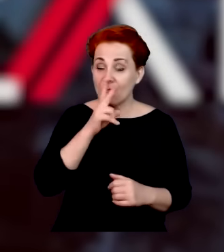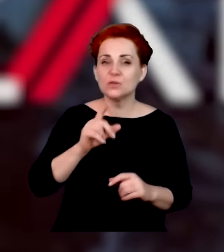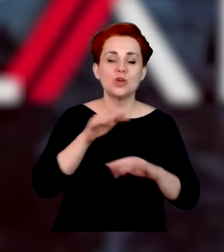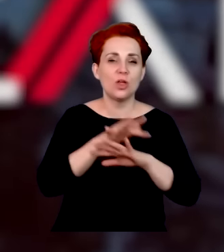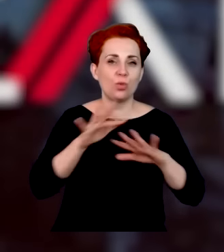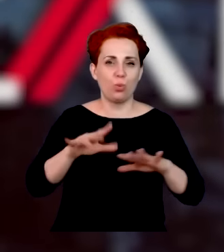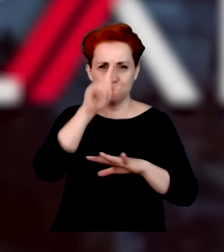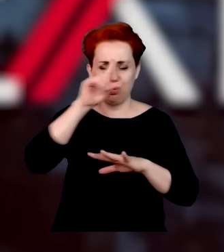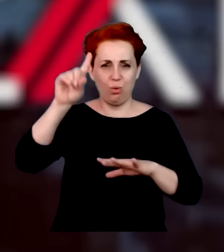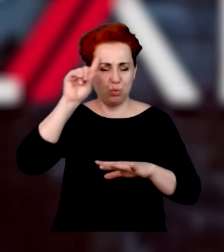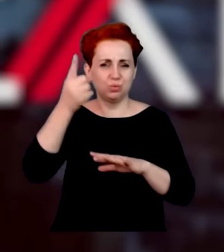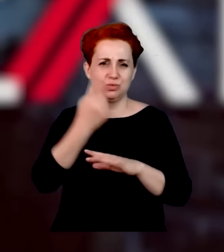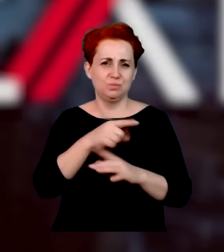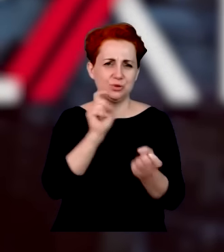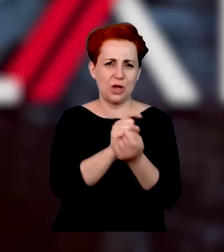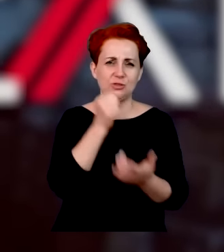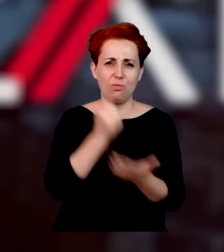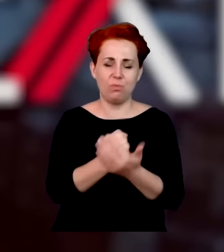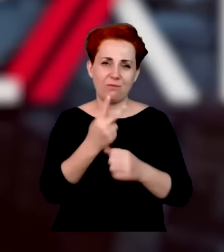do Polski, zarówno przez wschodnią, jak i zachodnią granicę.